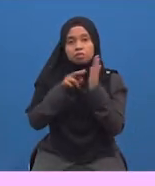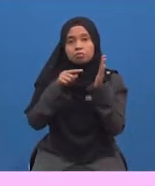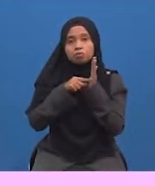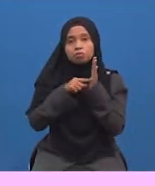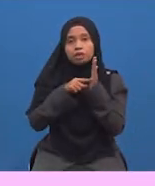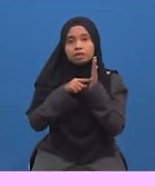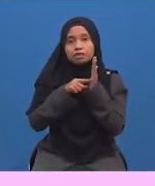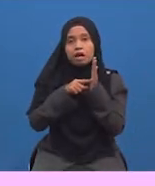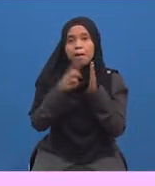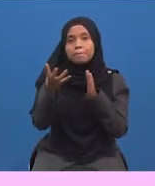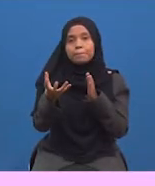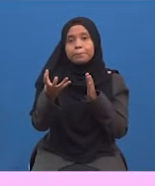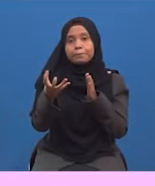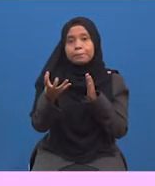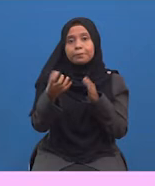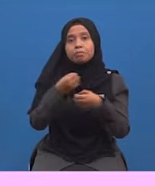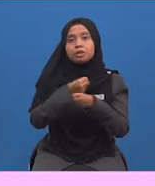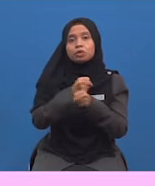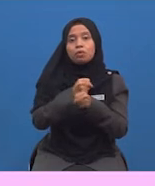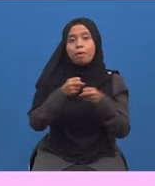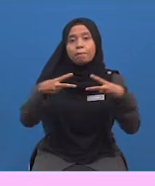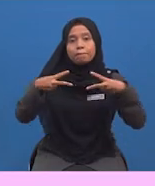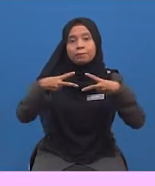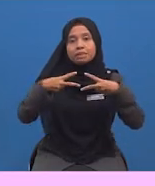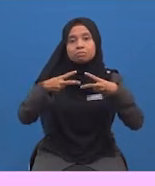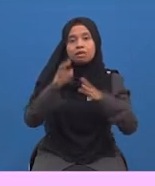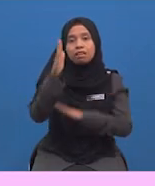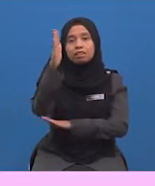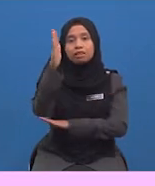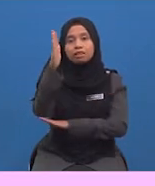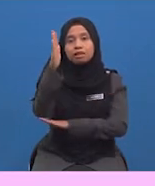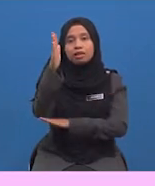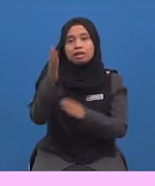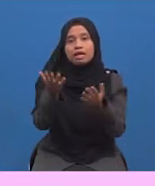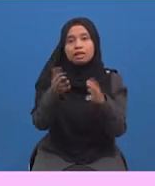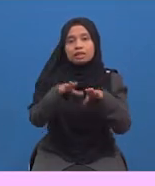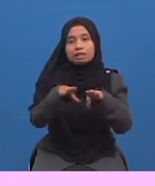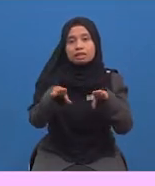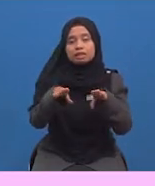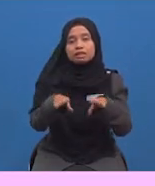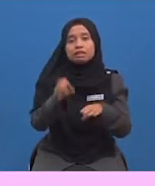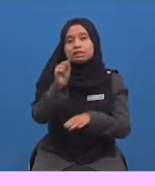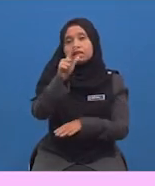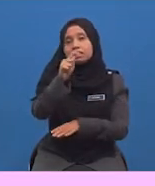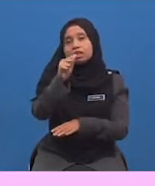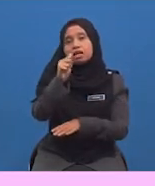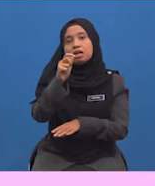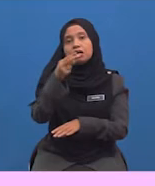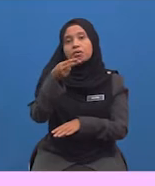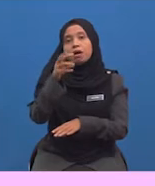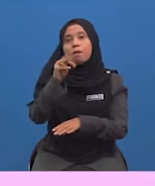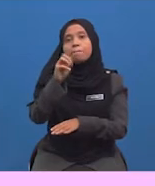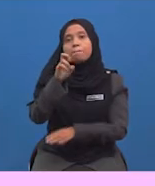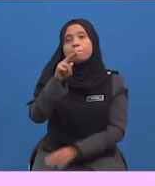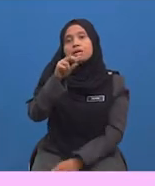sebuah pepejal berbentuk prisma tegak dengan tapak segi empat tepat atas satah mengufuk.